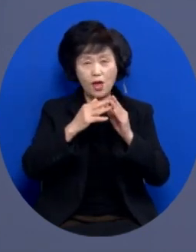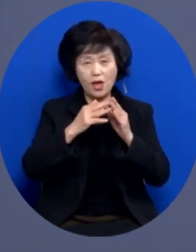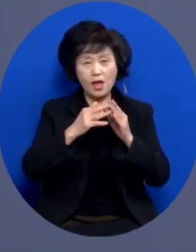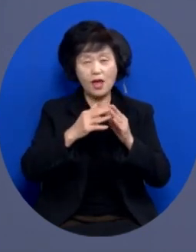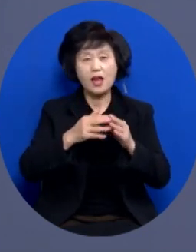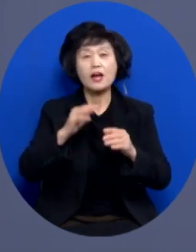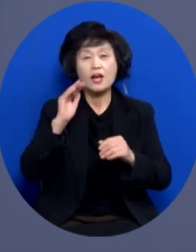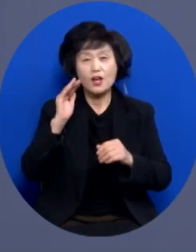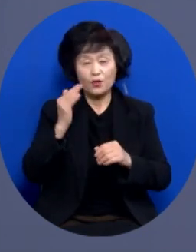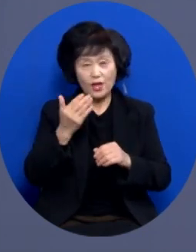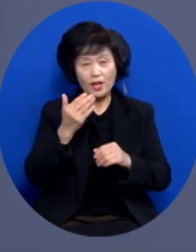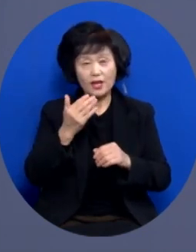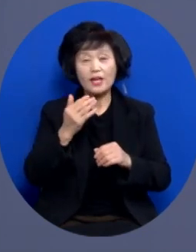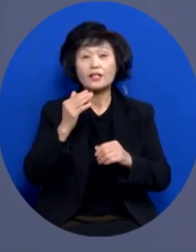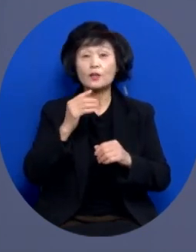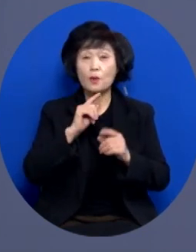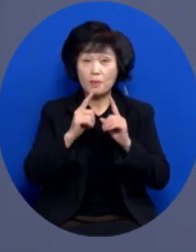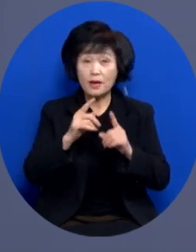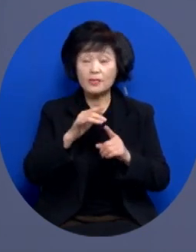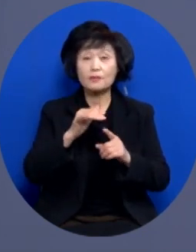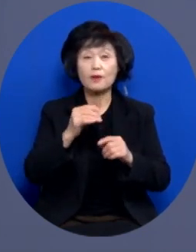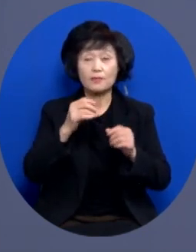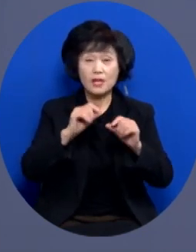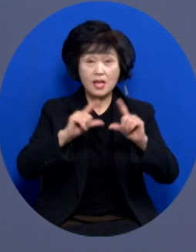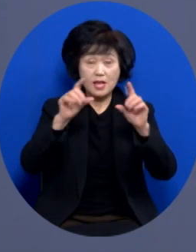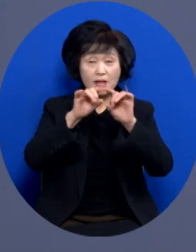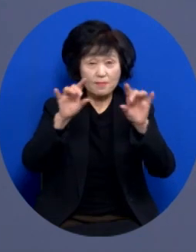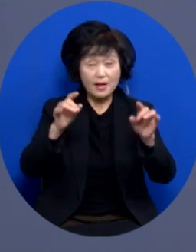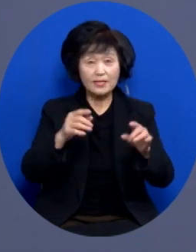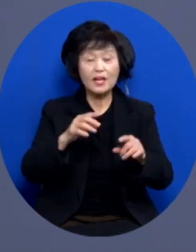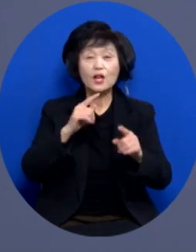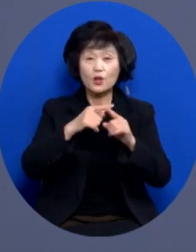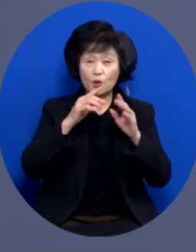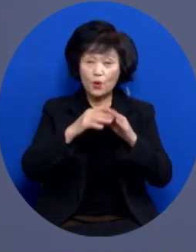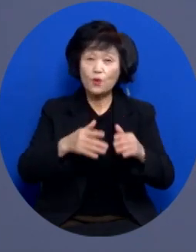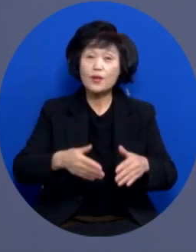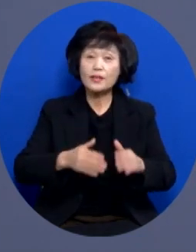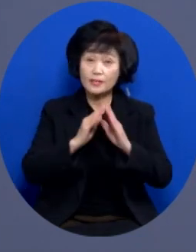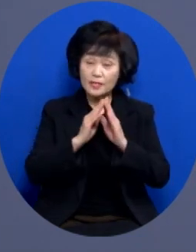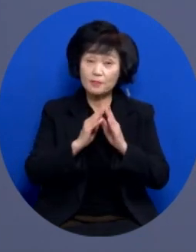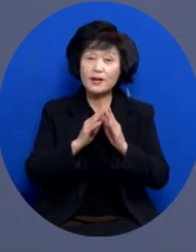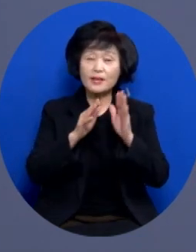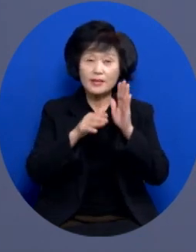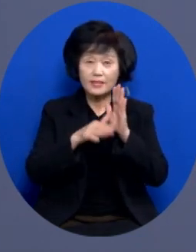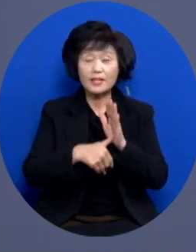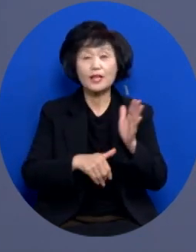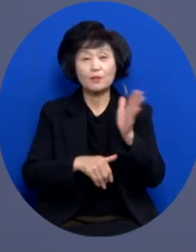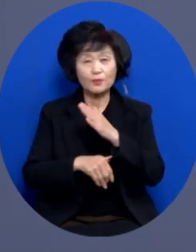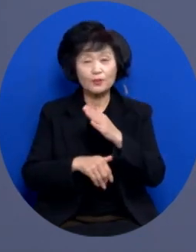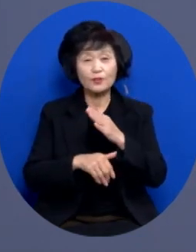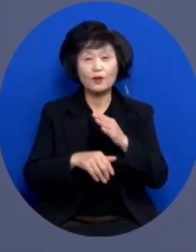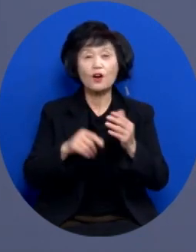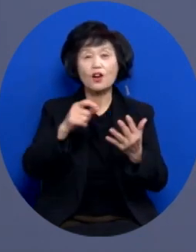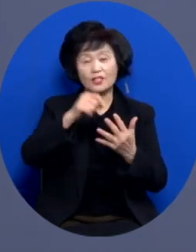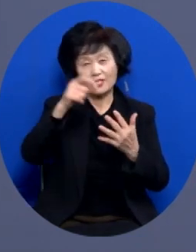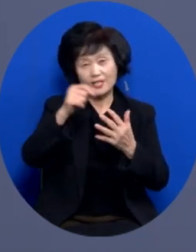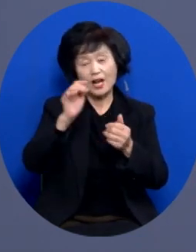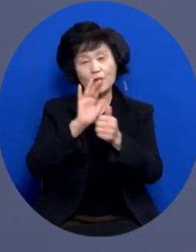이런 마음을 하나님이 주셔서 해마다 개척한 이후부터 선정해서 지원을